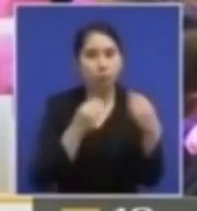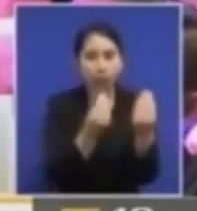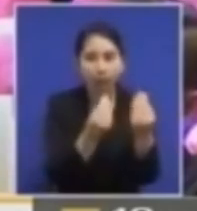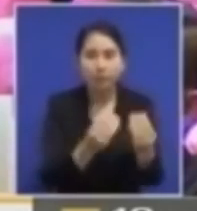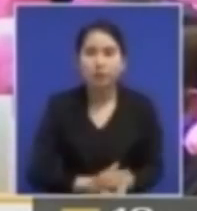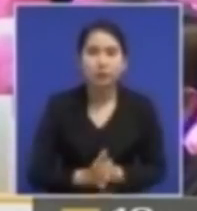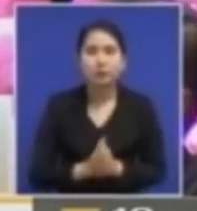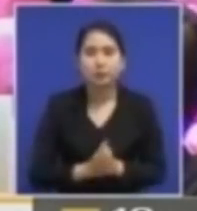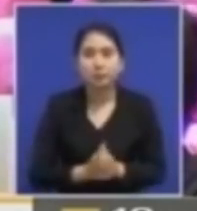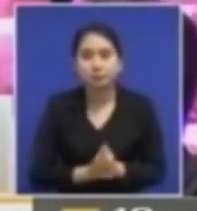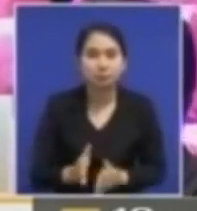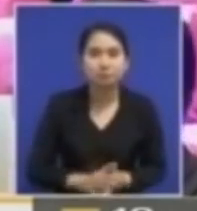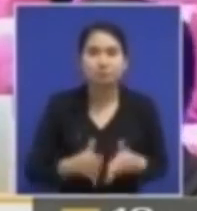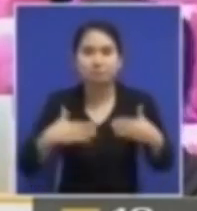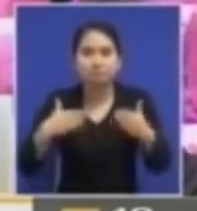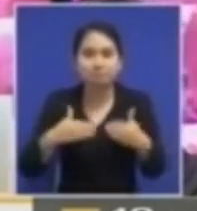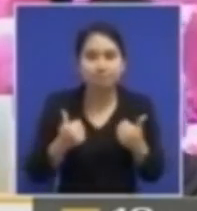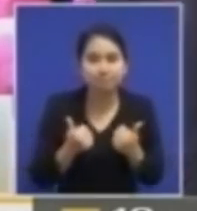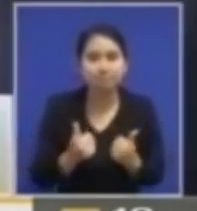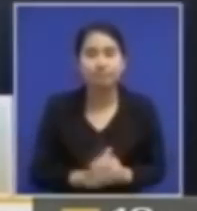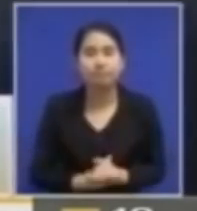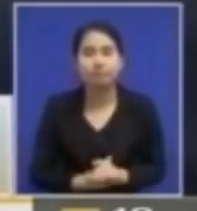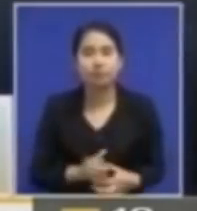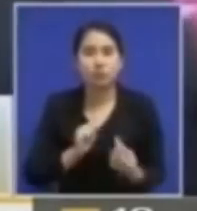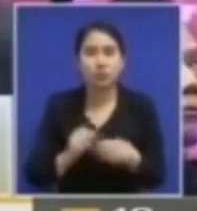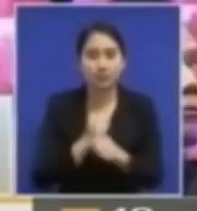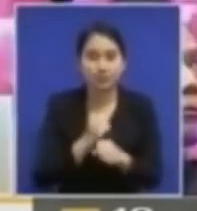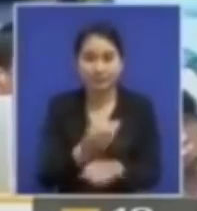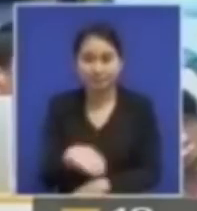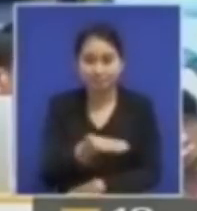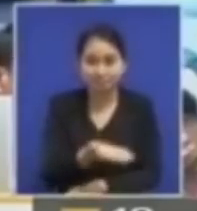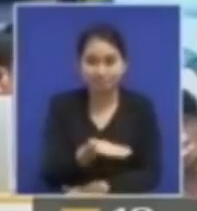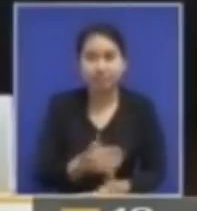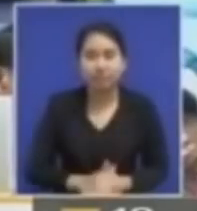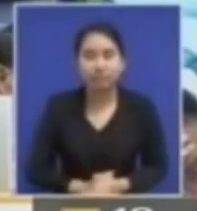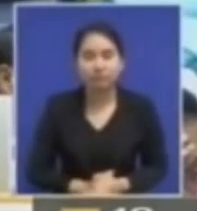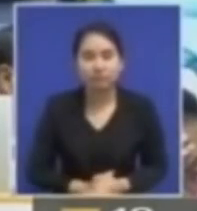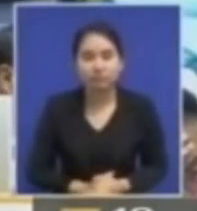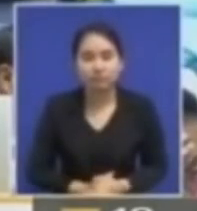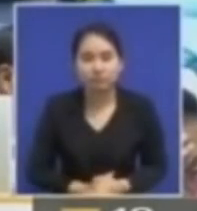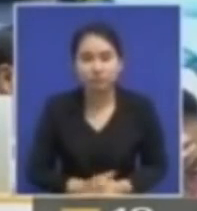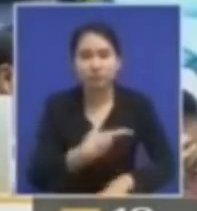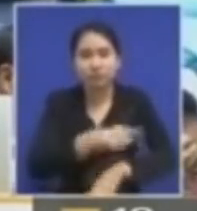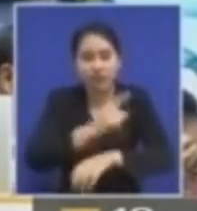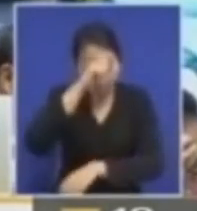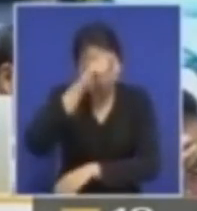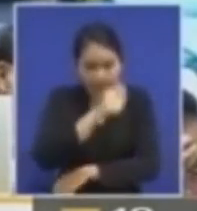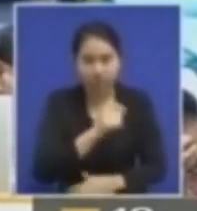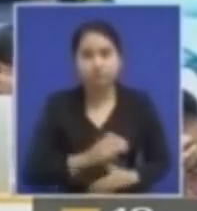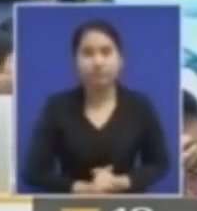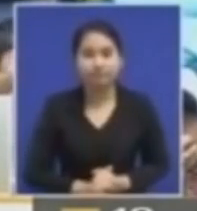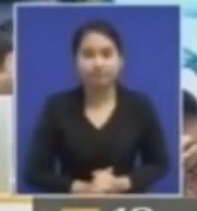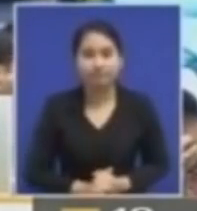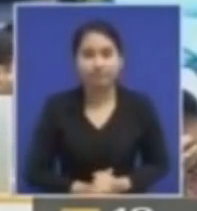องด้วยความยินดีกับการทำหน้าที่ของพวกเราท่านประธานที่เคารพครับสำหรับ